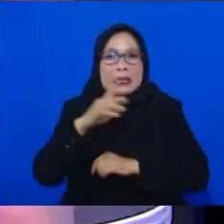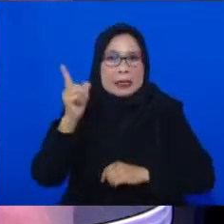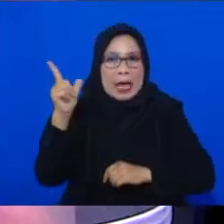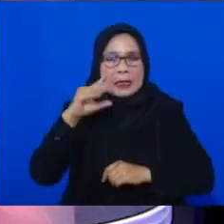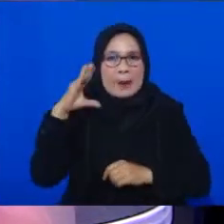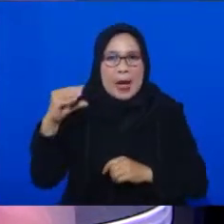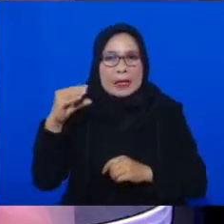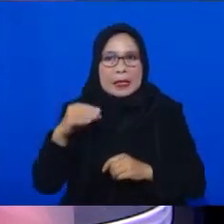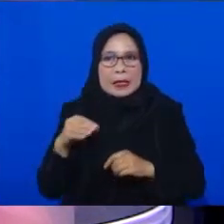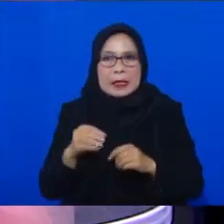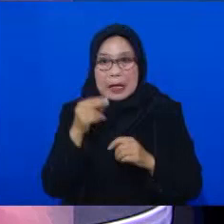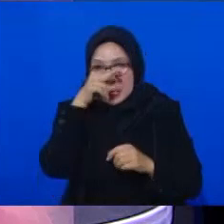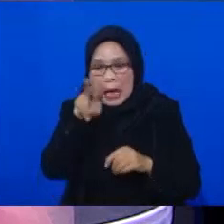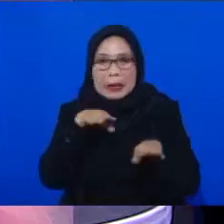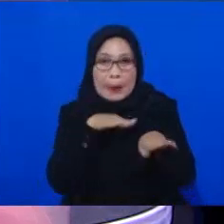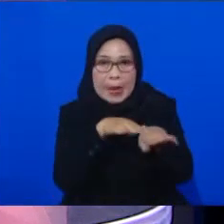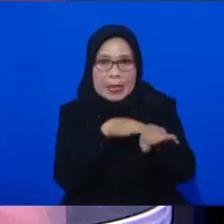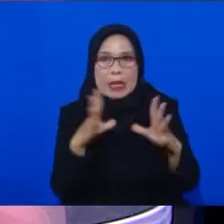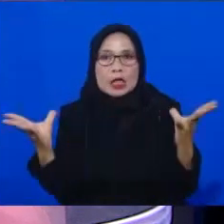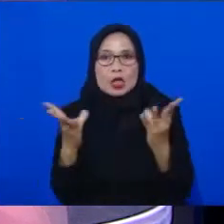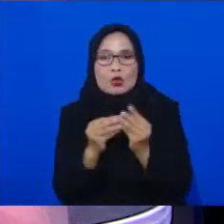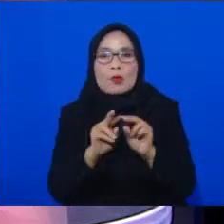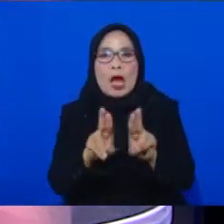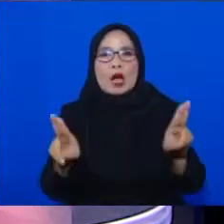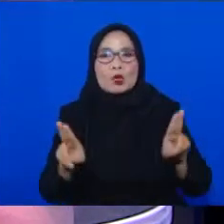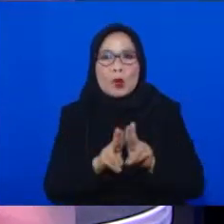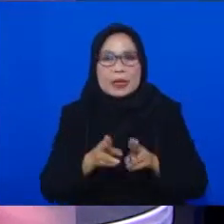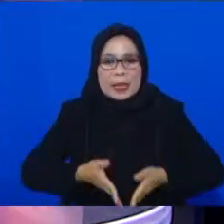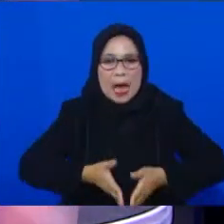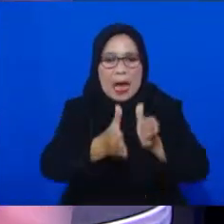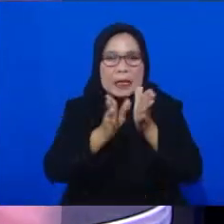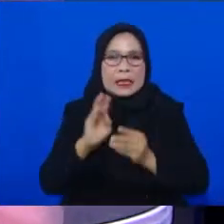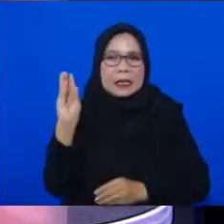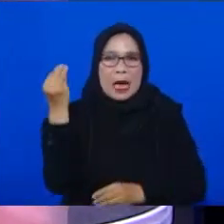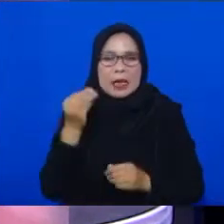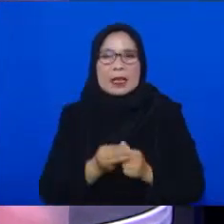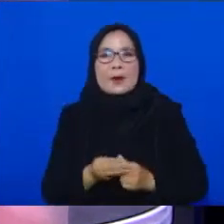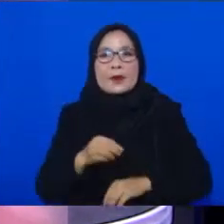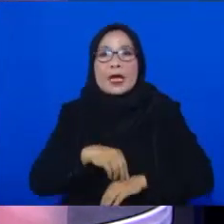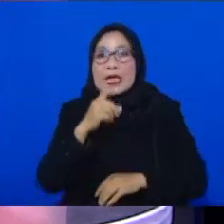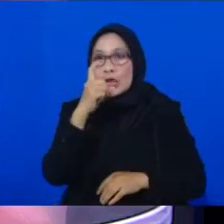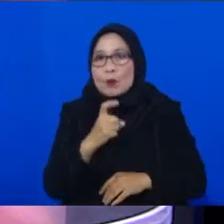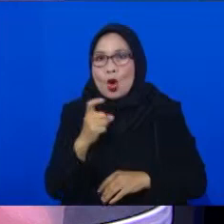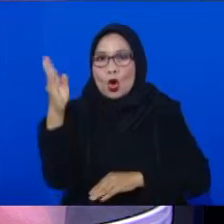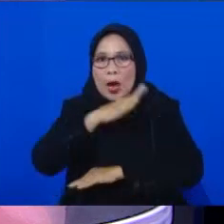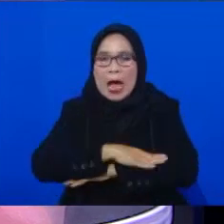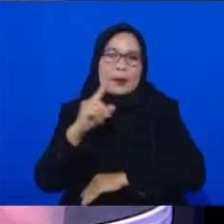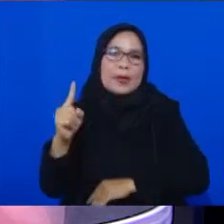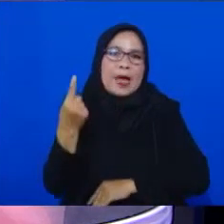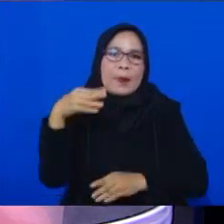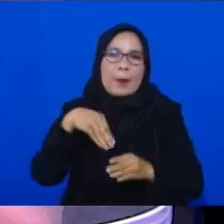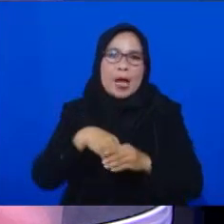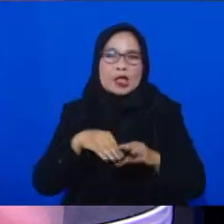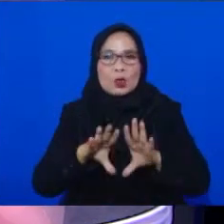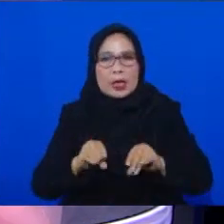Terlihat kepadatan kendaraan terjadi di sejumlah ruas jalan di Jakarta. Di Bogor, Jawa Barat, kemacetan hari pertama masuk kerja usai